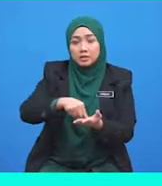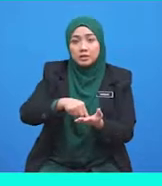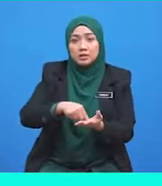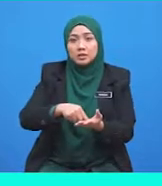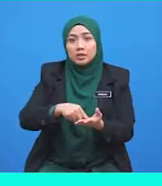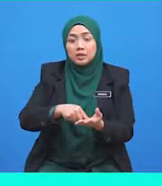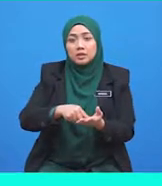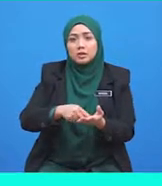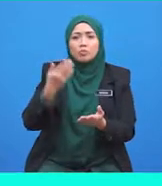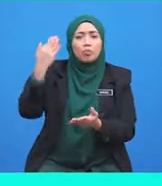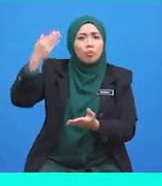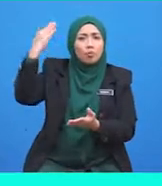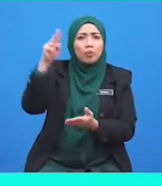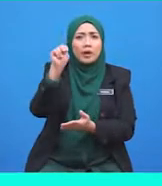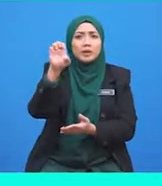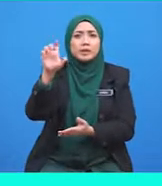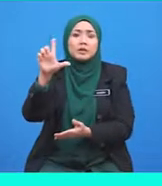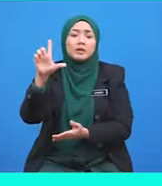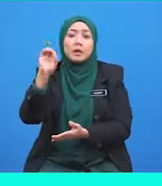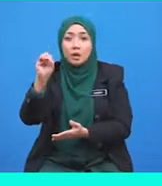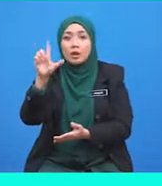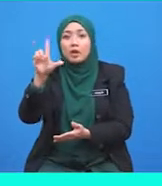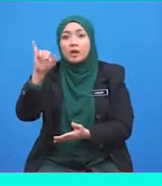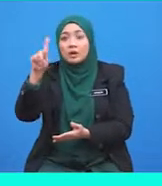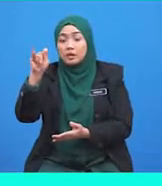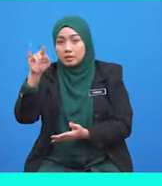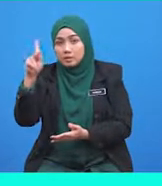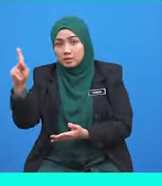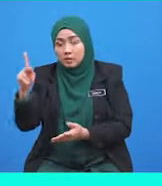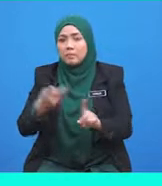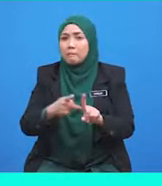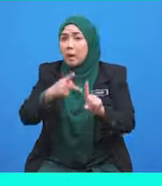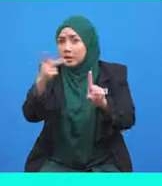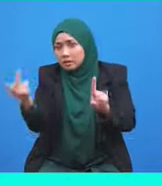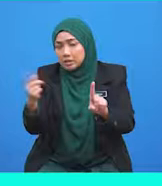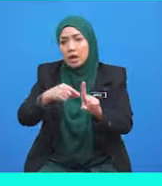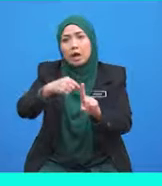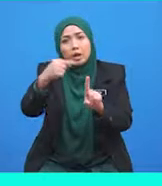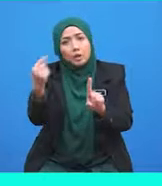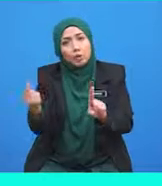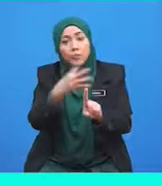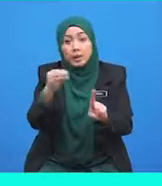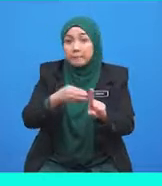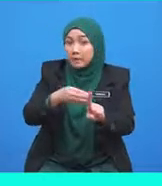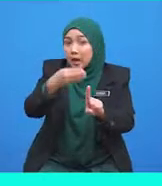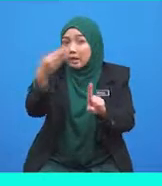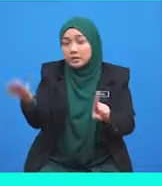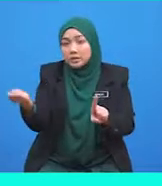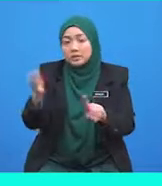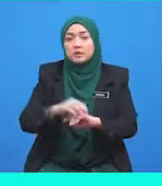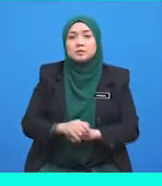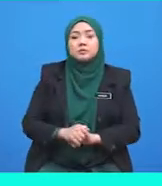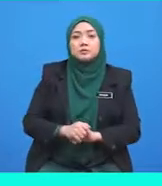zaman Neolitik. Antara jenis tanaman termasuklah padi, gandum dan barli.